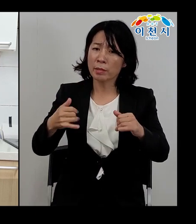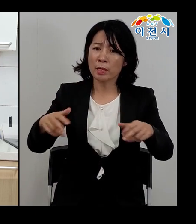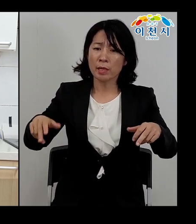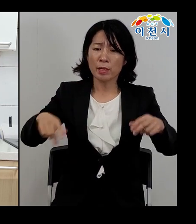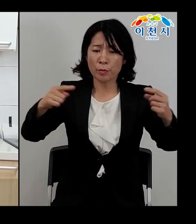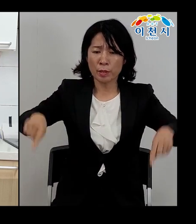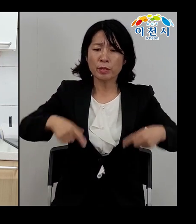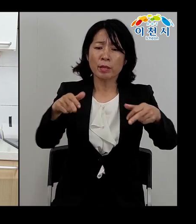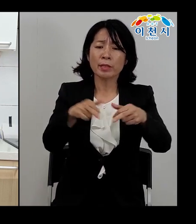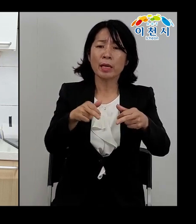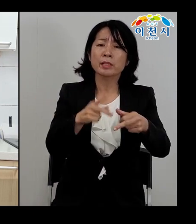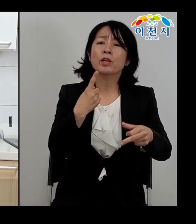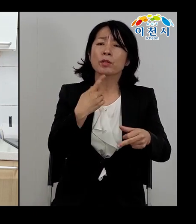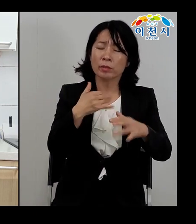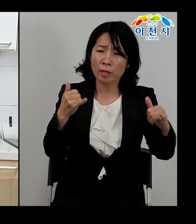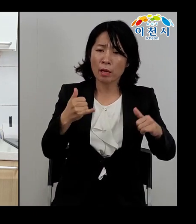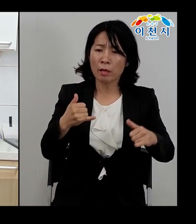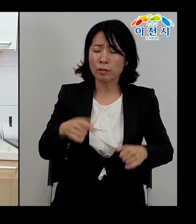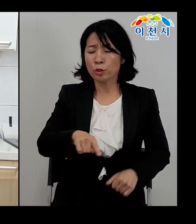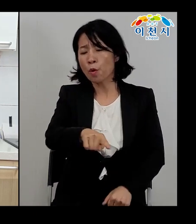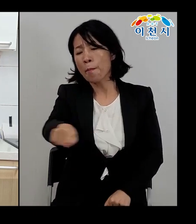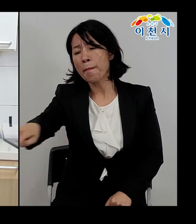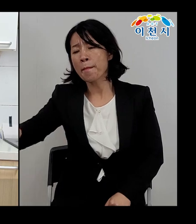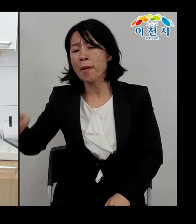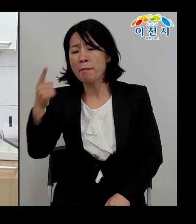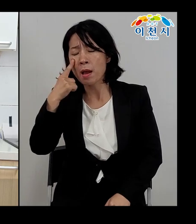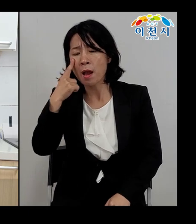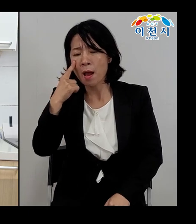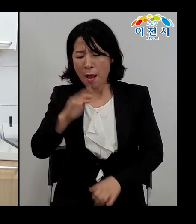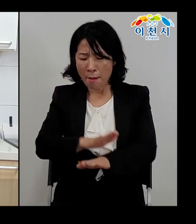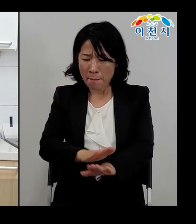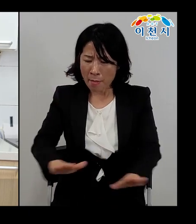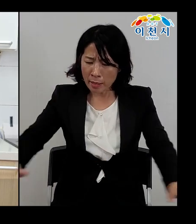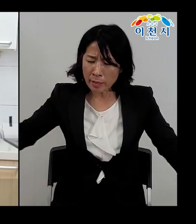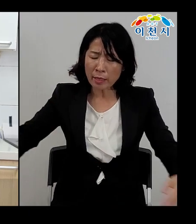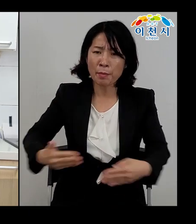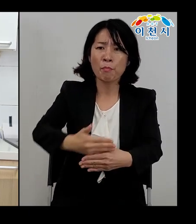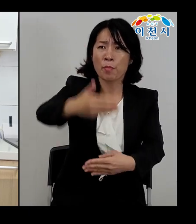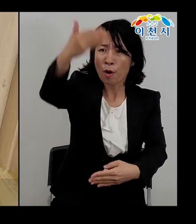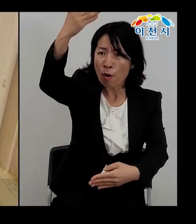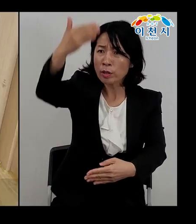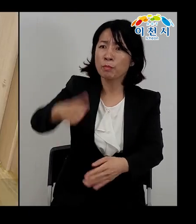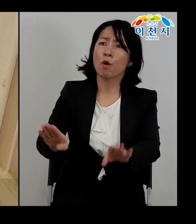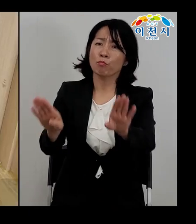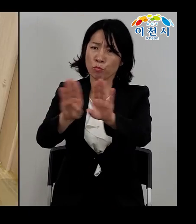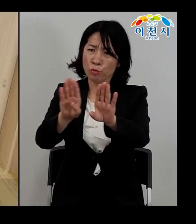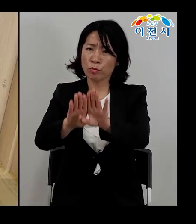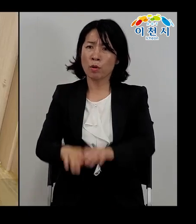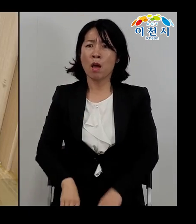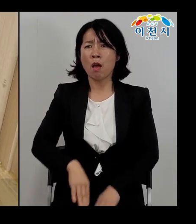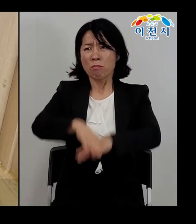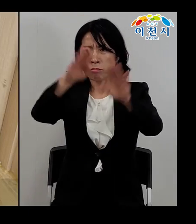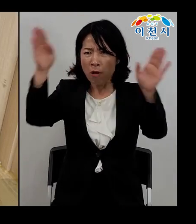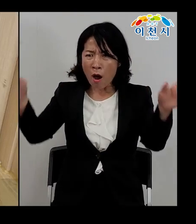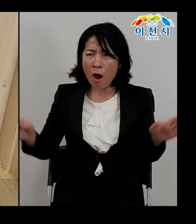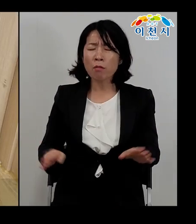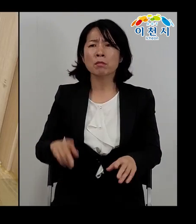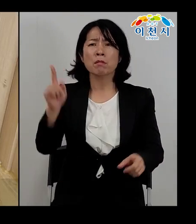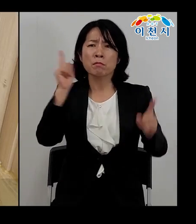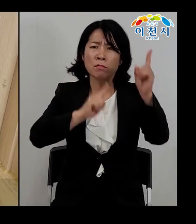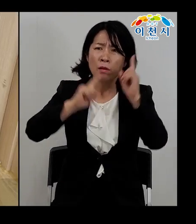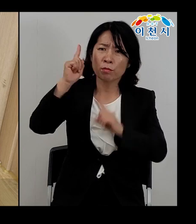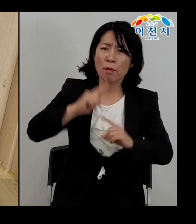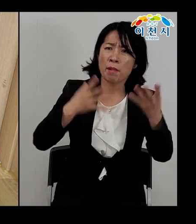타던 장애자였는데 아, 지금 여기 봐요. 바닥이며 벽이며 여기 문짝이며 휠체어 타고 다니면서